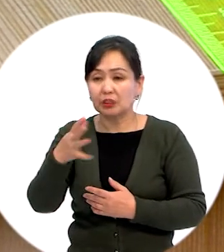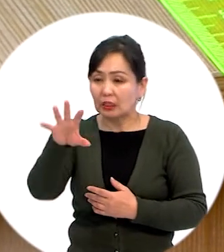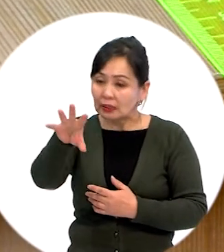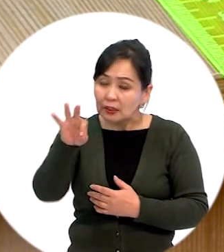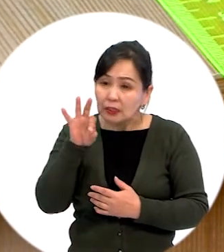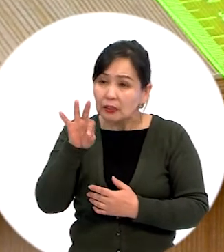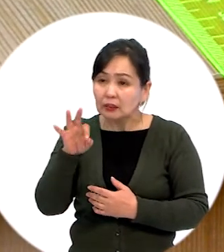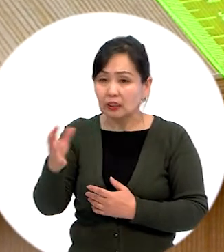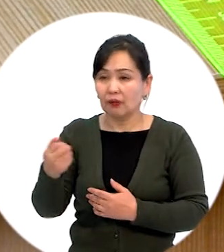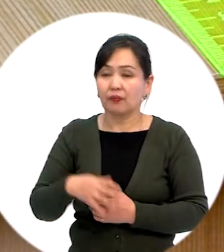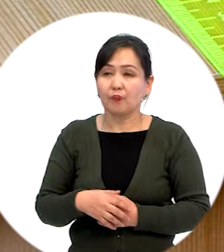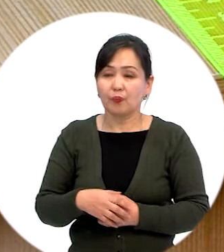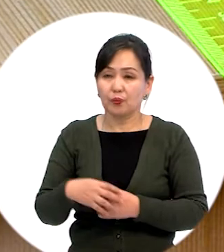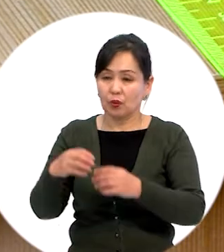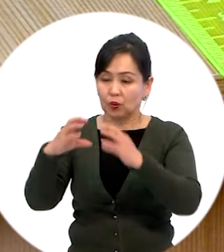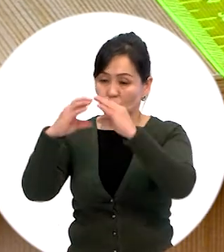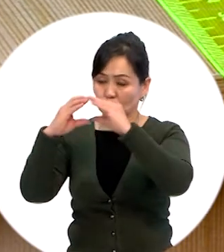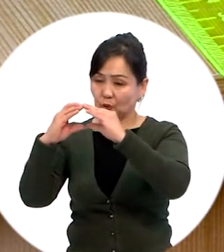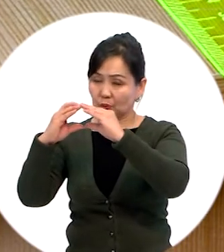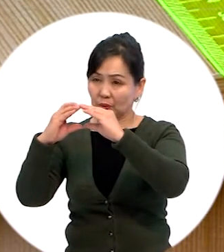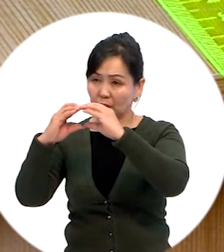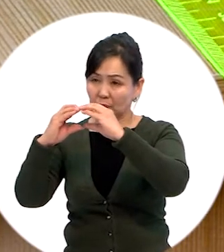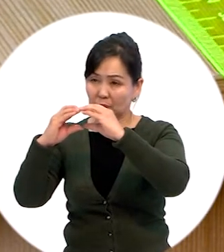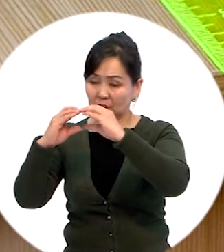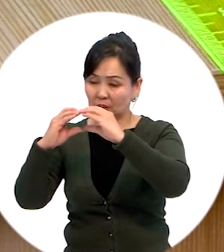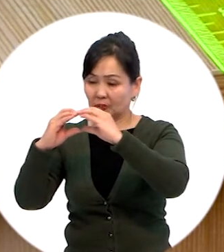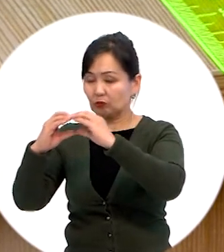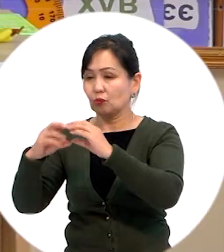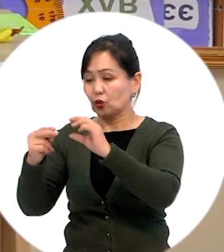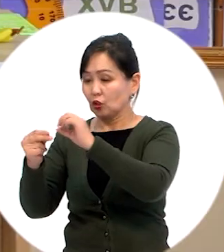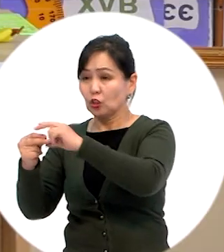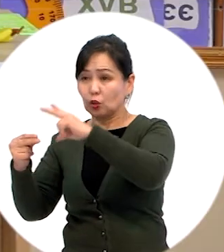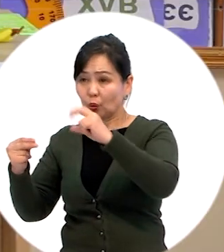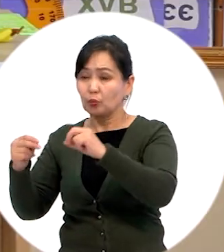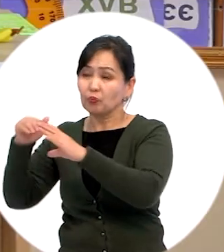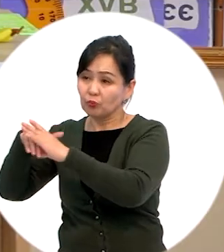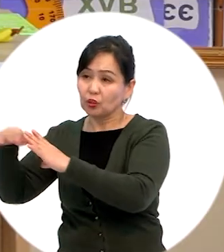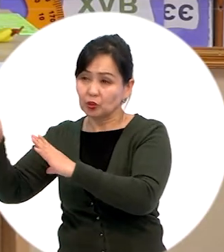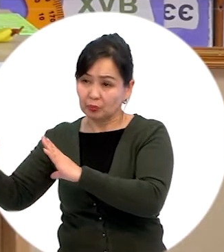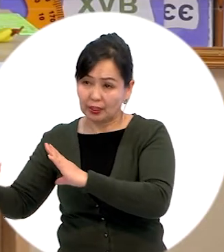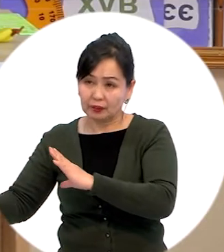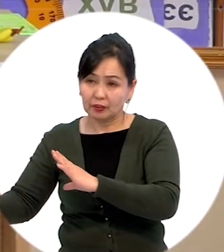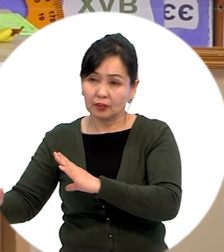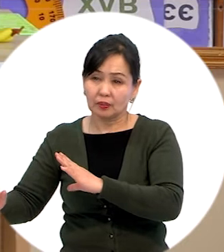ногоо болон жимсүүдийг ялгаж авъя. За зөвөн хэлбэртэйд луу орох юм